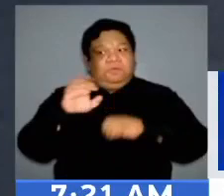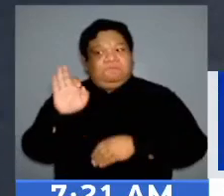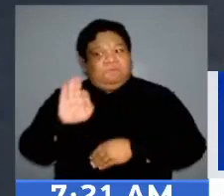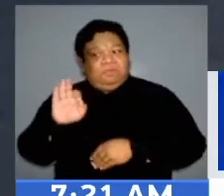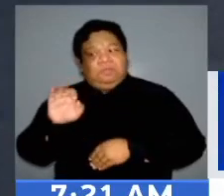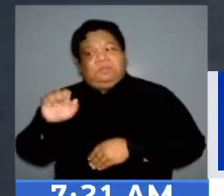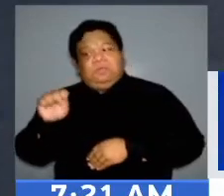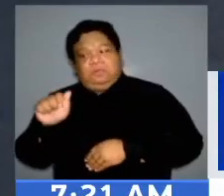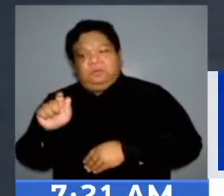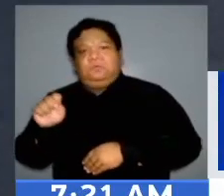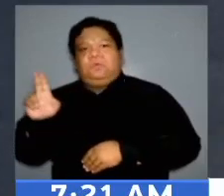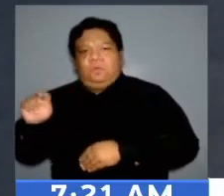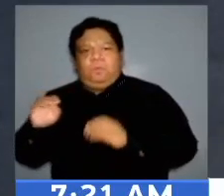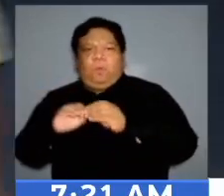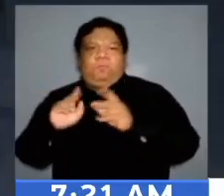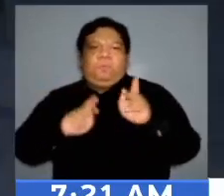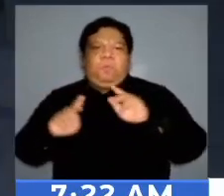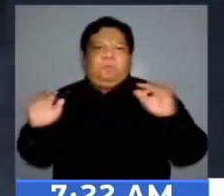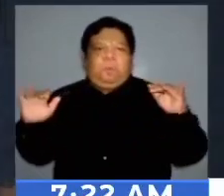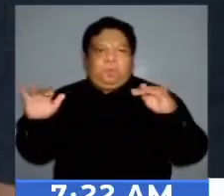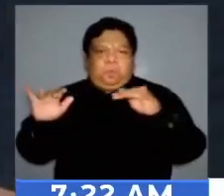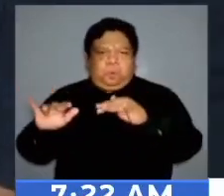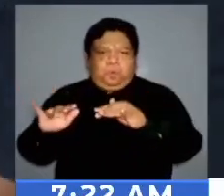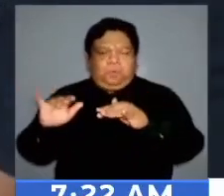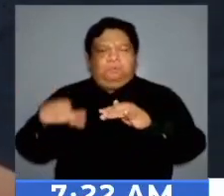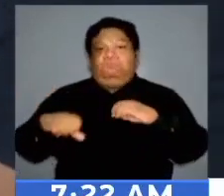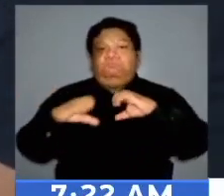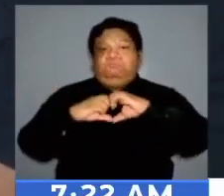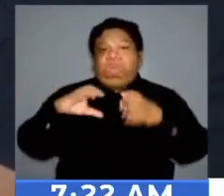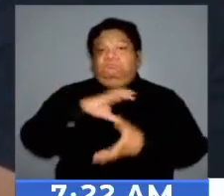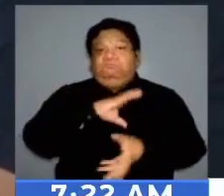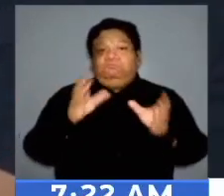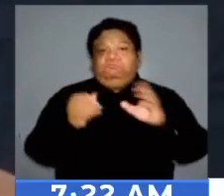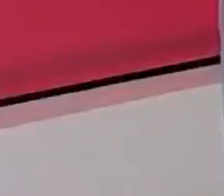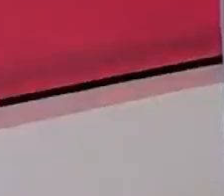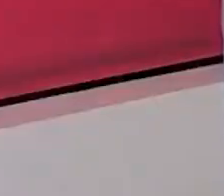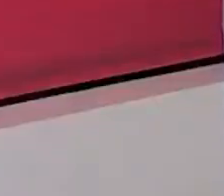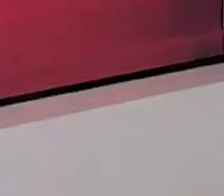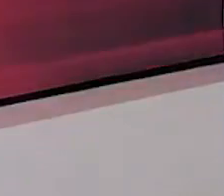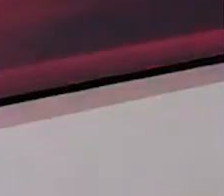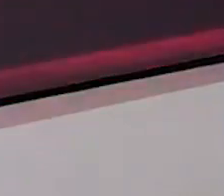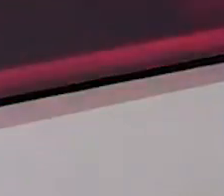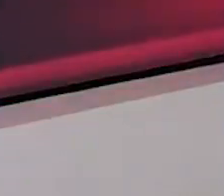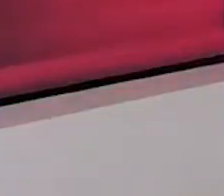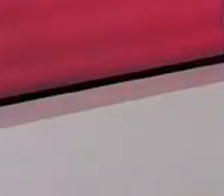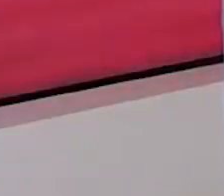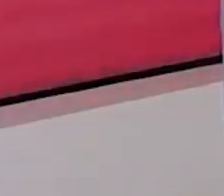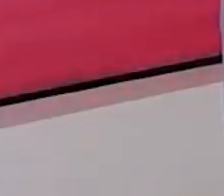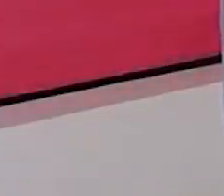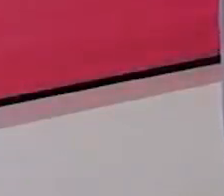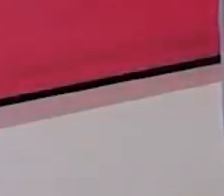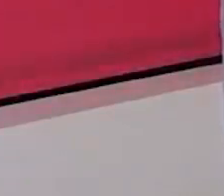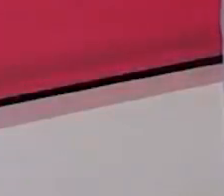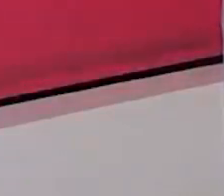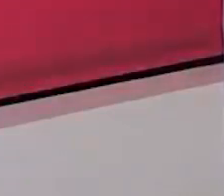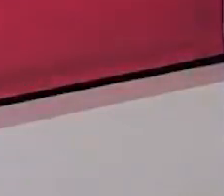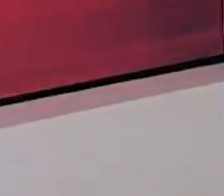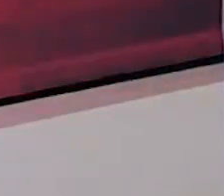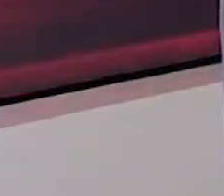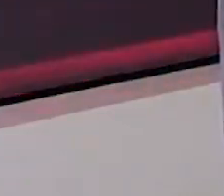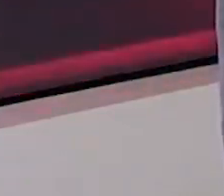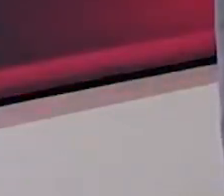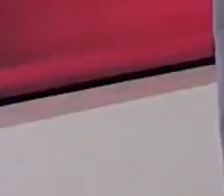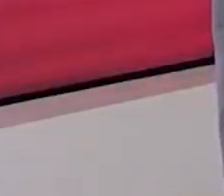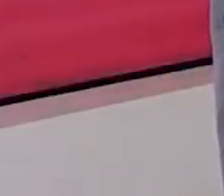unang balita James Agustine para sa gem integrated news Igan mauna ka sa mga balita mag-subscribe